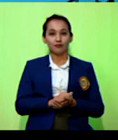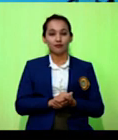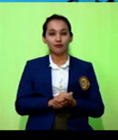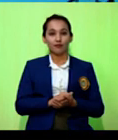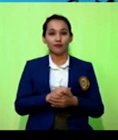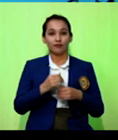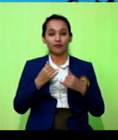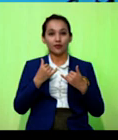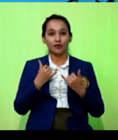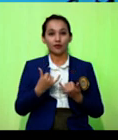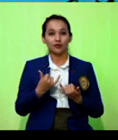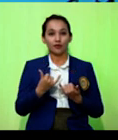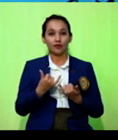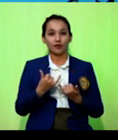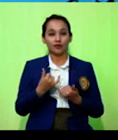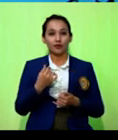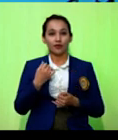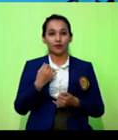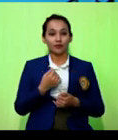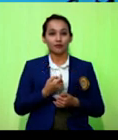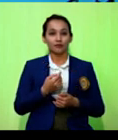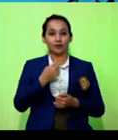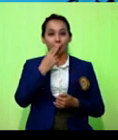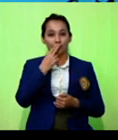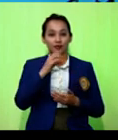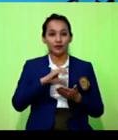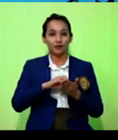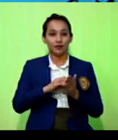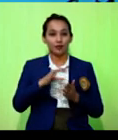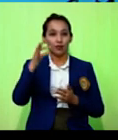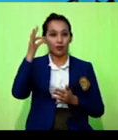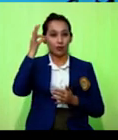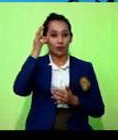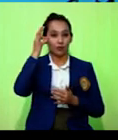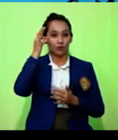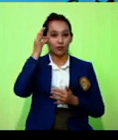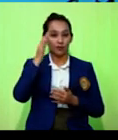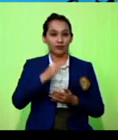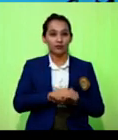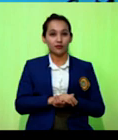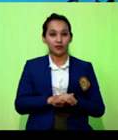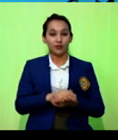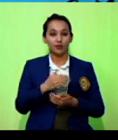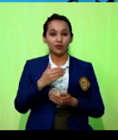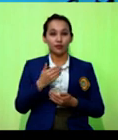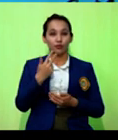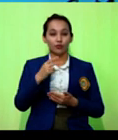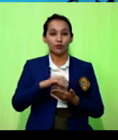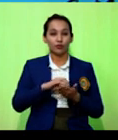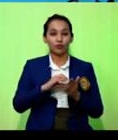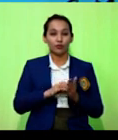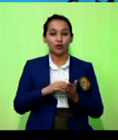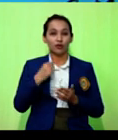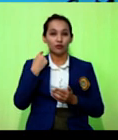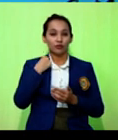Ana endi bir kichik sinflarni ham yodga olsak. Ushbu sinflarda siz 3 xonali son